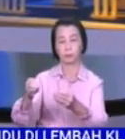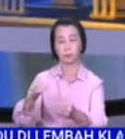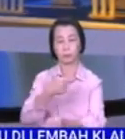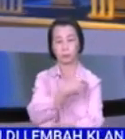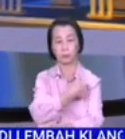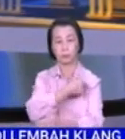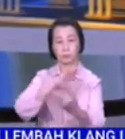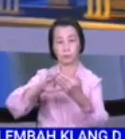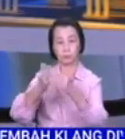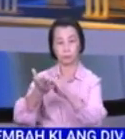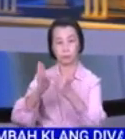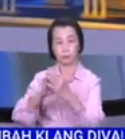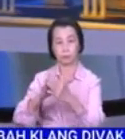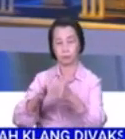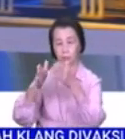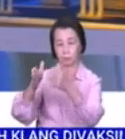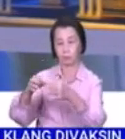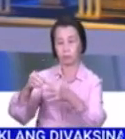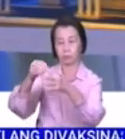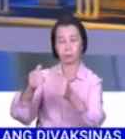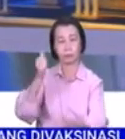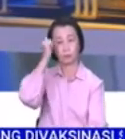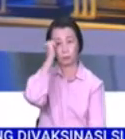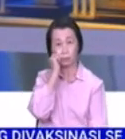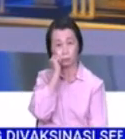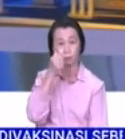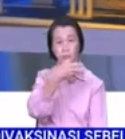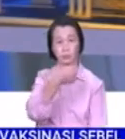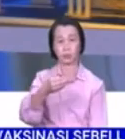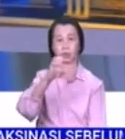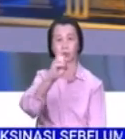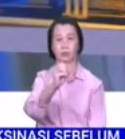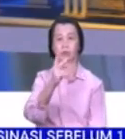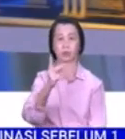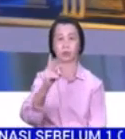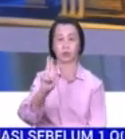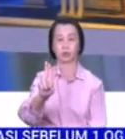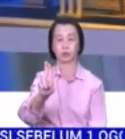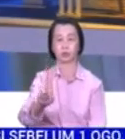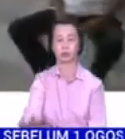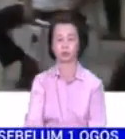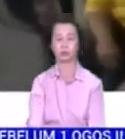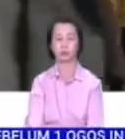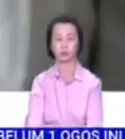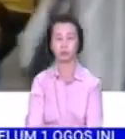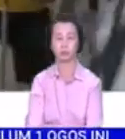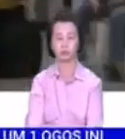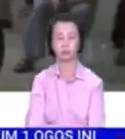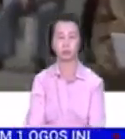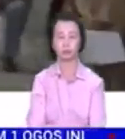komuniti. Keutamaan diberi kepada warga emas dan orang kurang upaya.